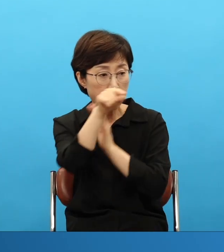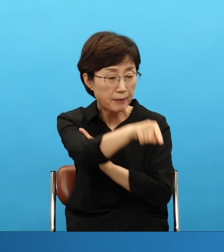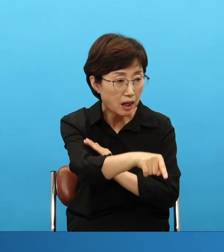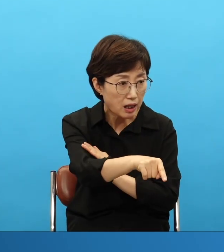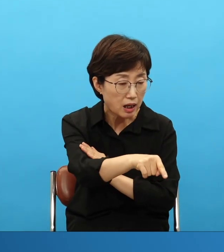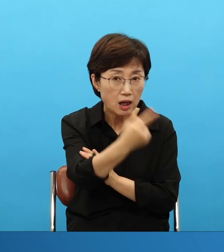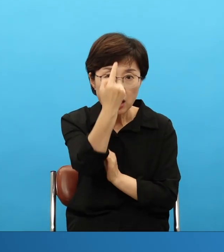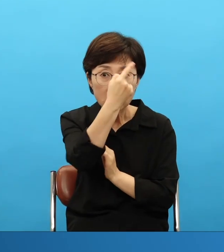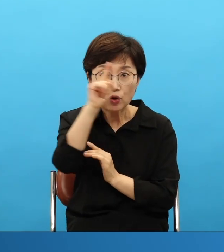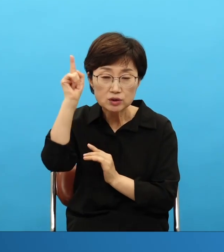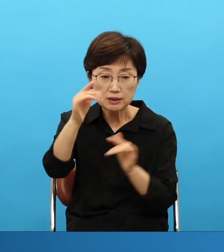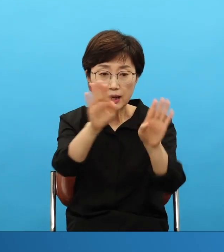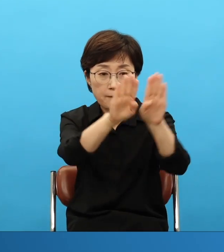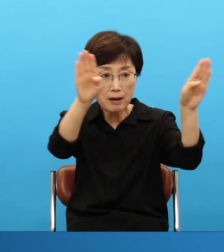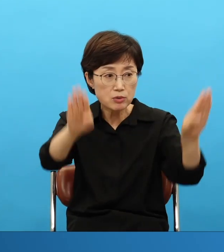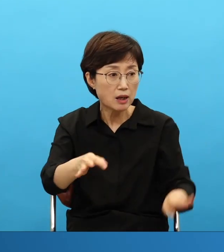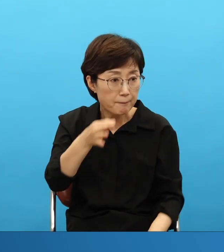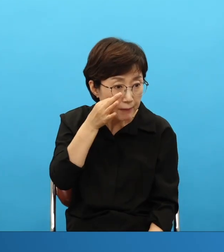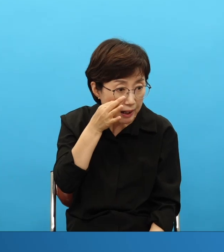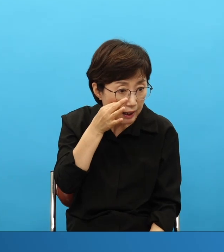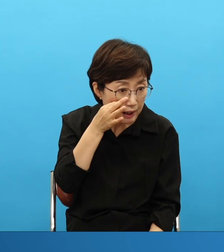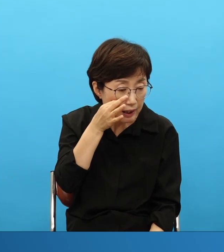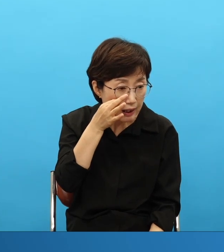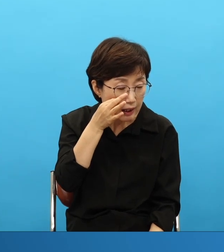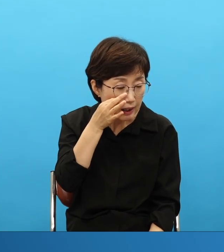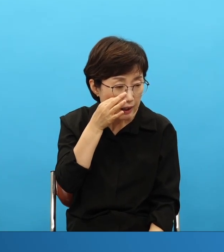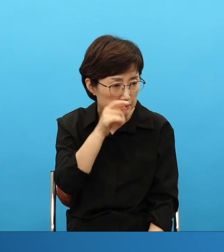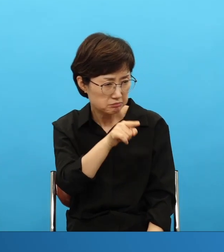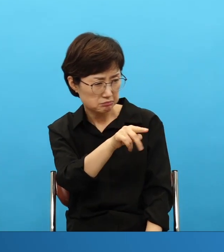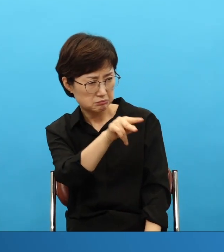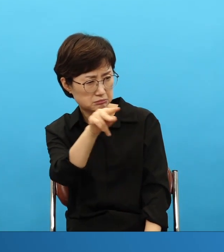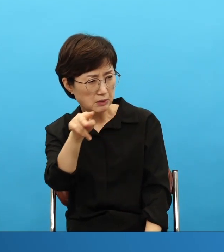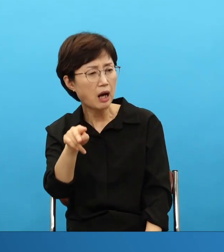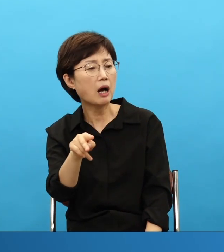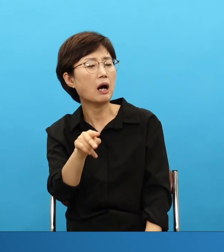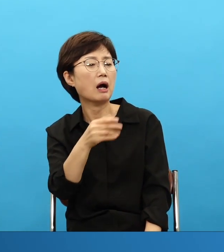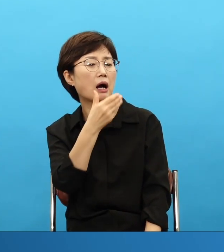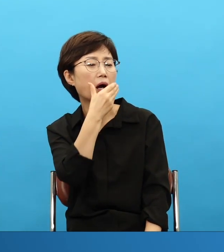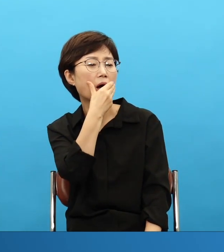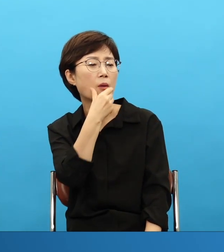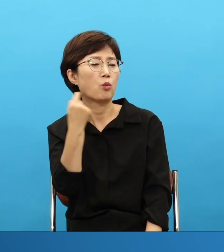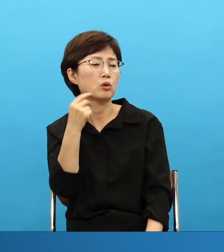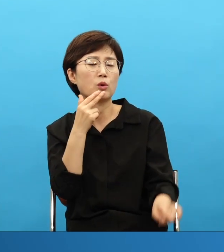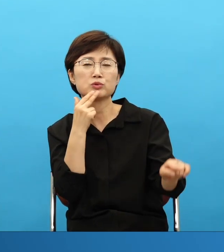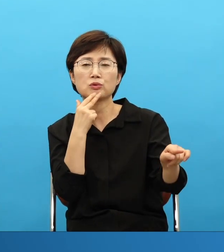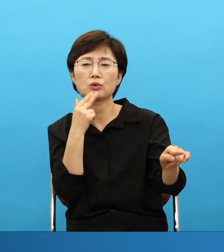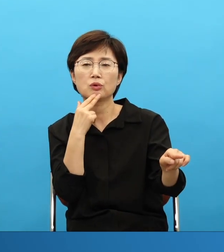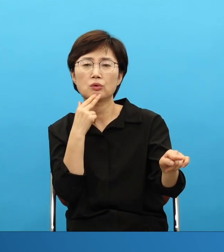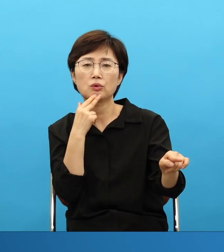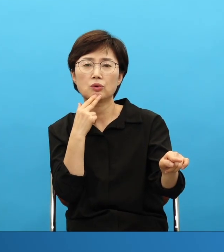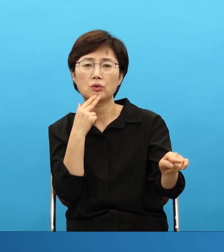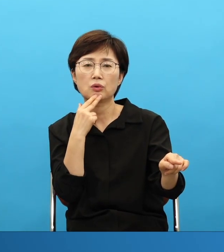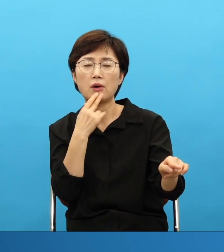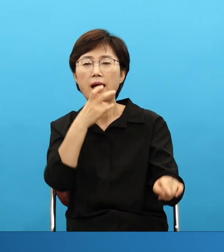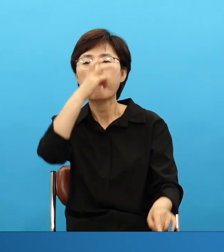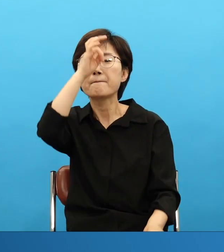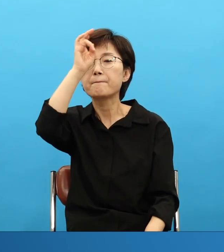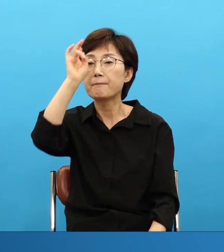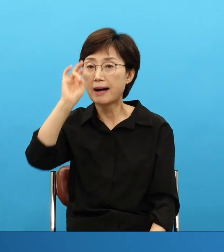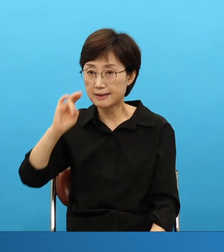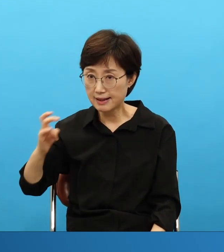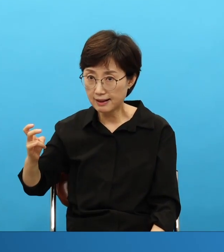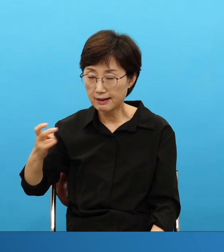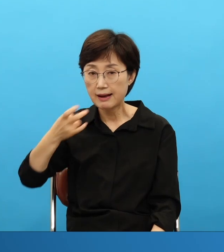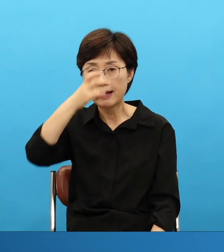박물 가보세요 복음 없어요 마리아가 이거예요